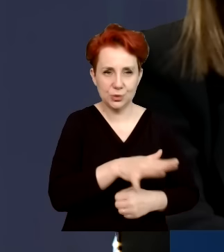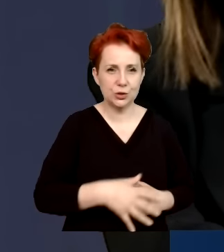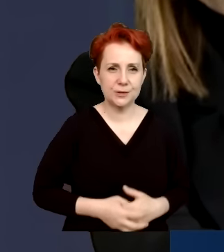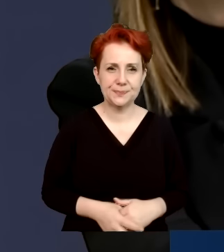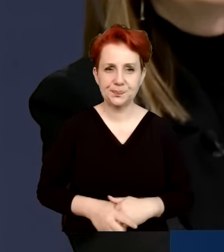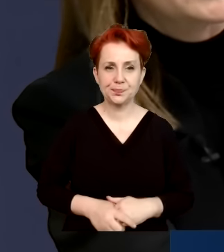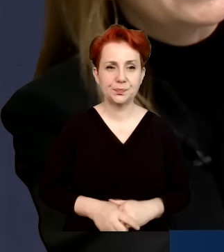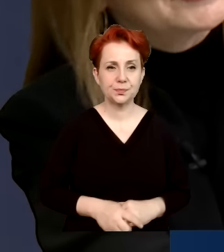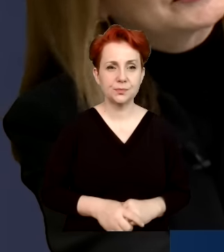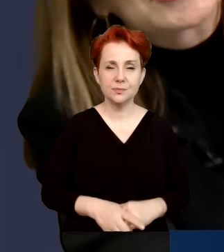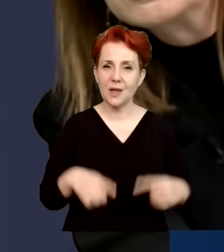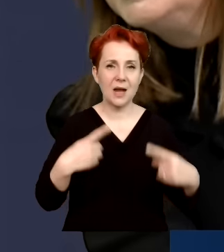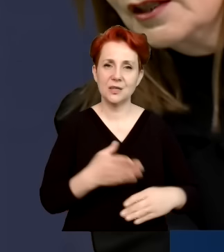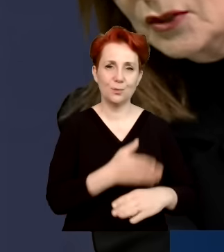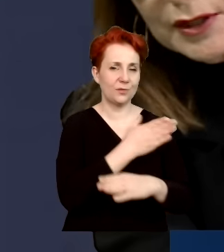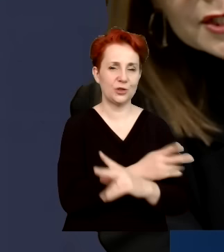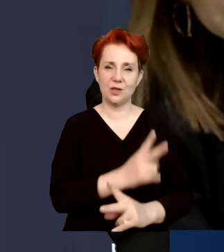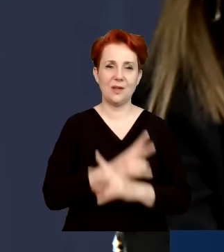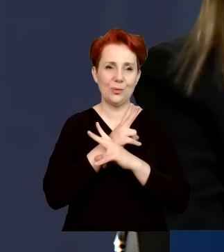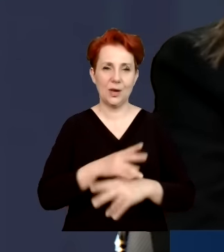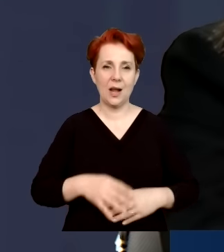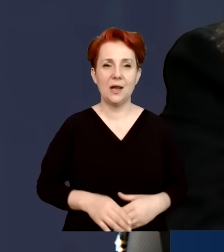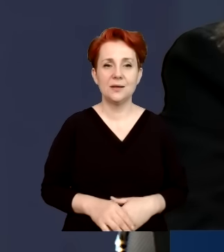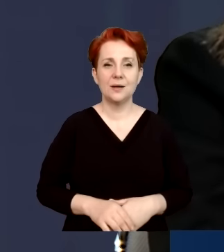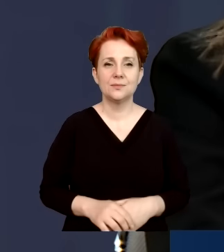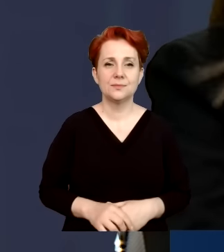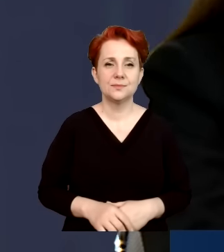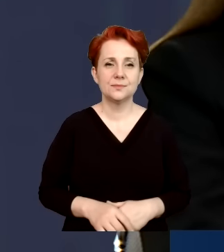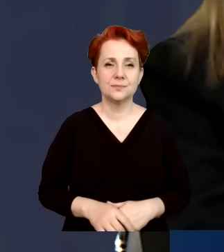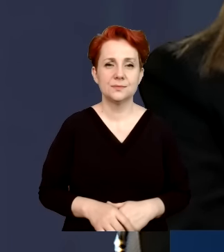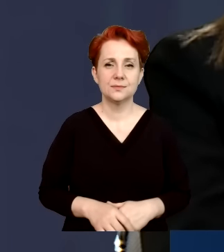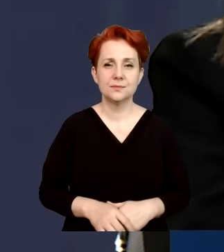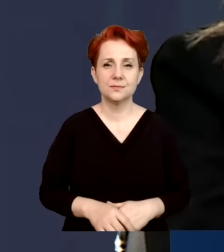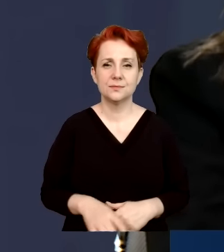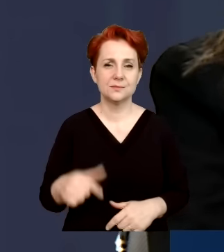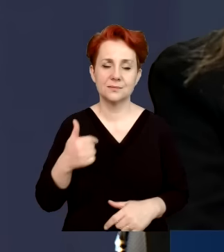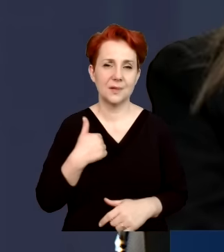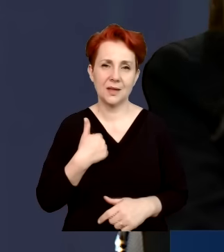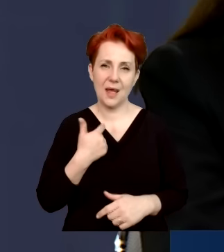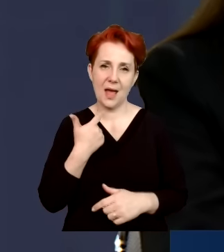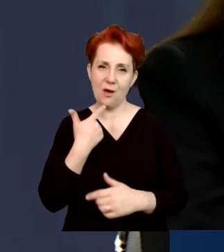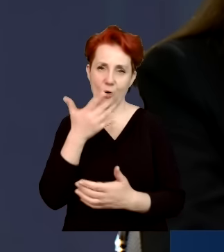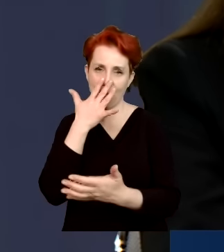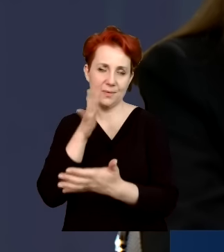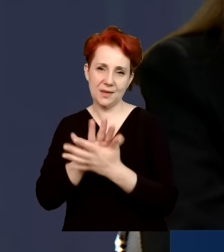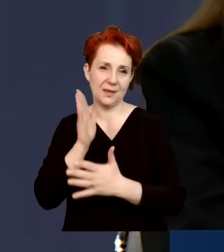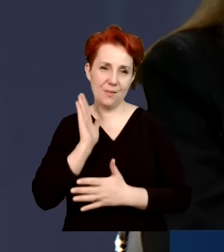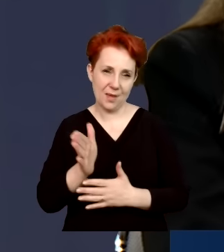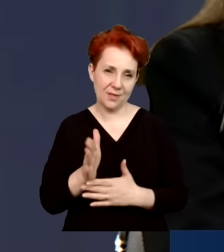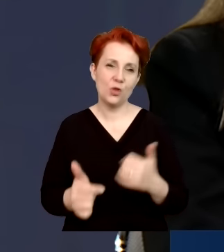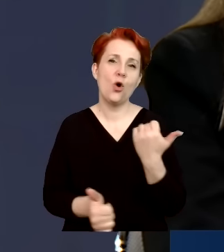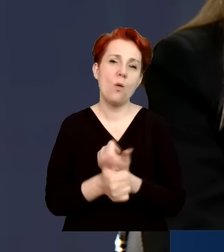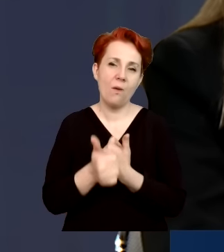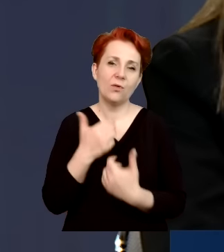ale nie była bezstronna wcześniej. To bardzo delikatne określenie, tak. Pani redaktor. Tego już nie będę komentował, zgodnie z tym, że jestem niestety, ale tutaj